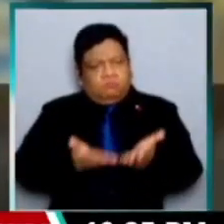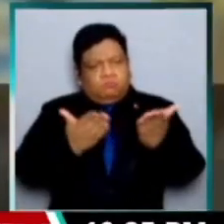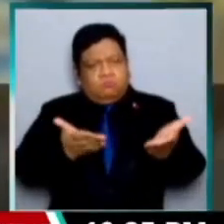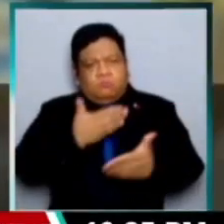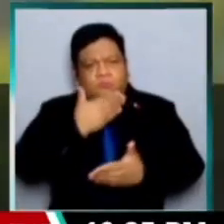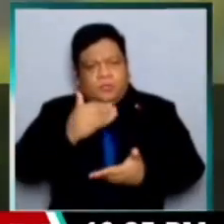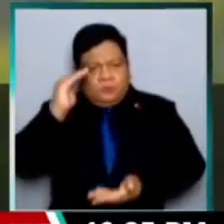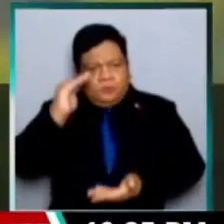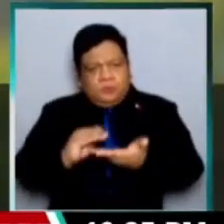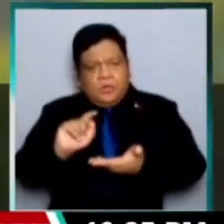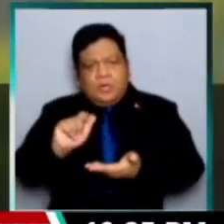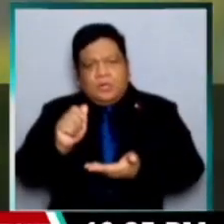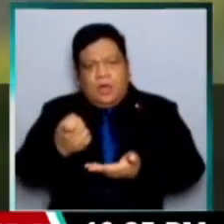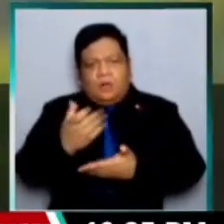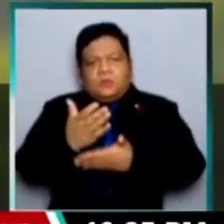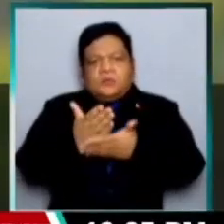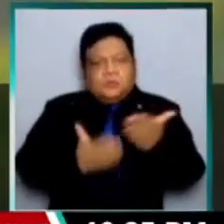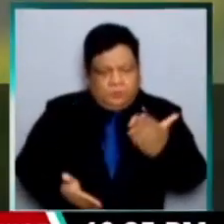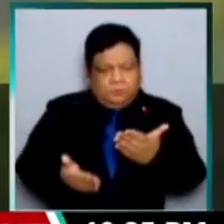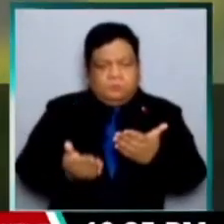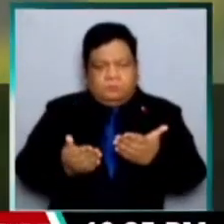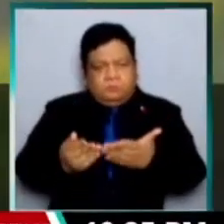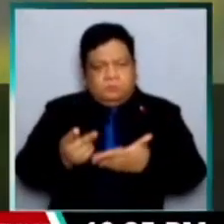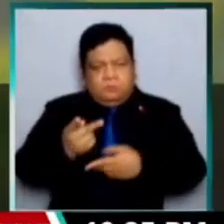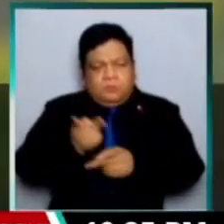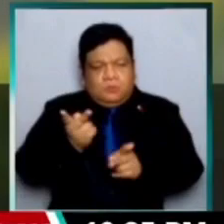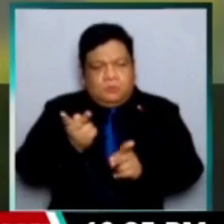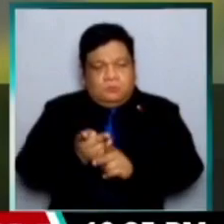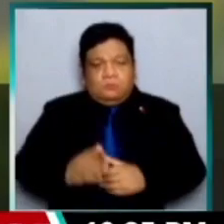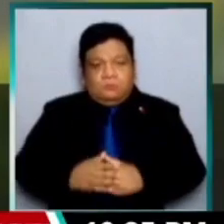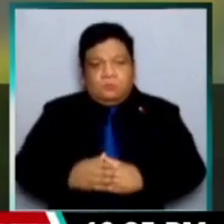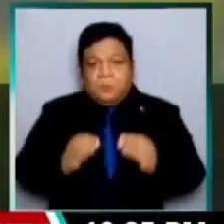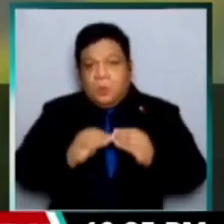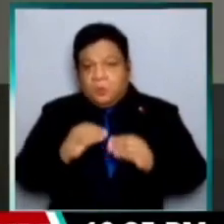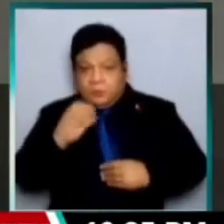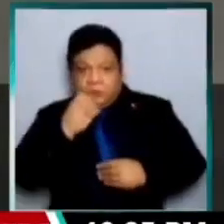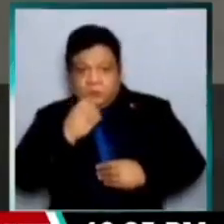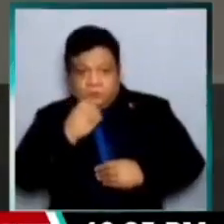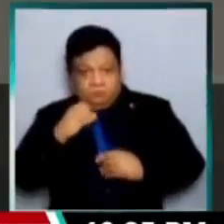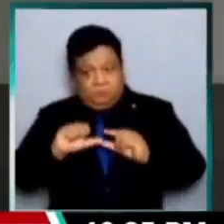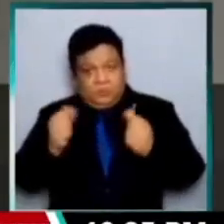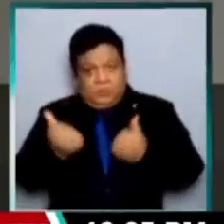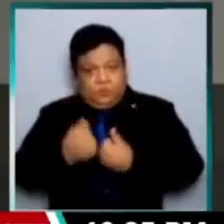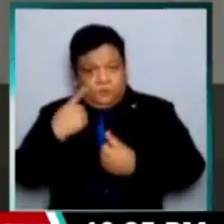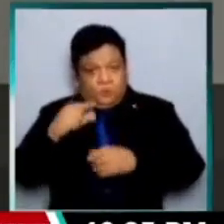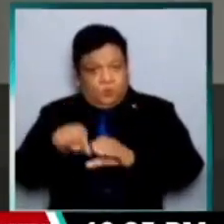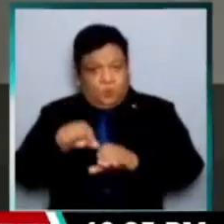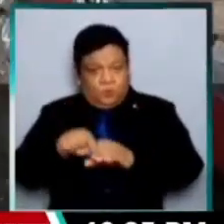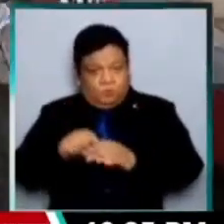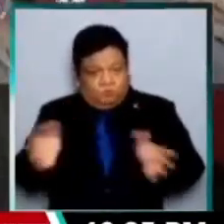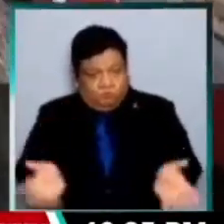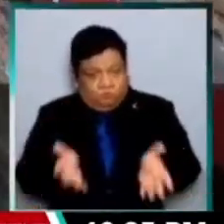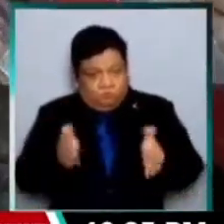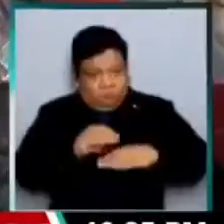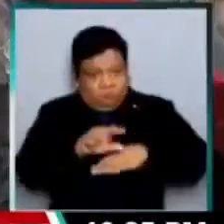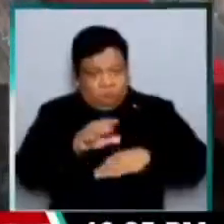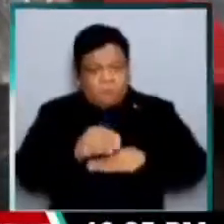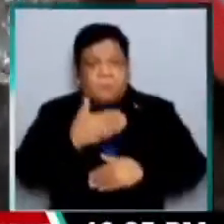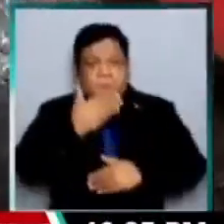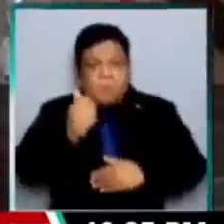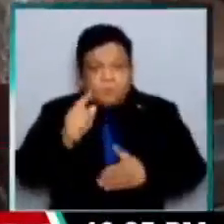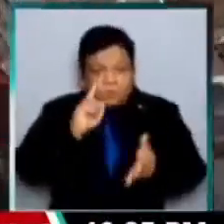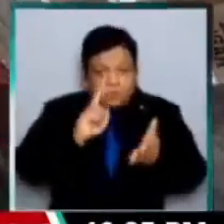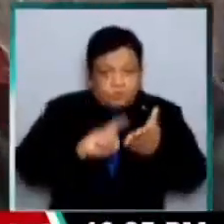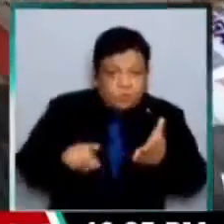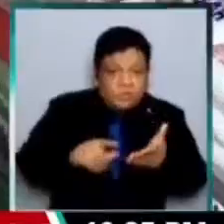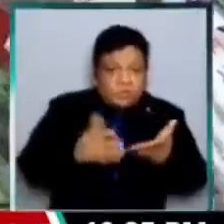produkto. Para naman makatipid, payo ng asosasyon ng mga supermarket sa mga mamimili, i-check ang sales section ng mga